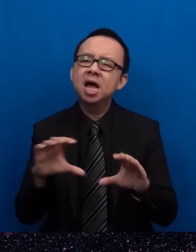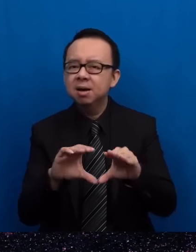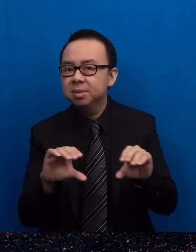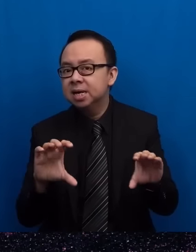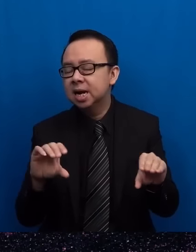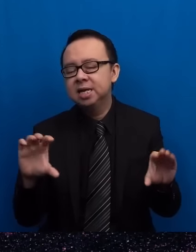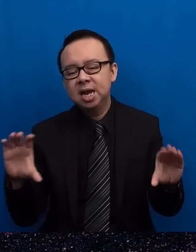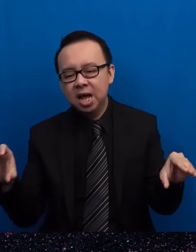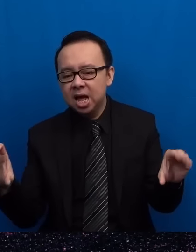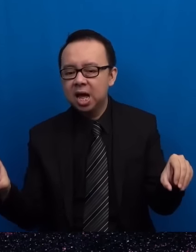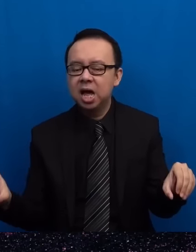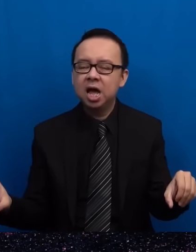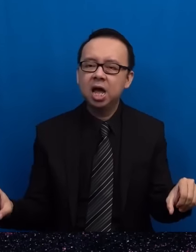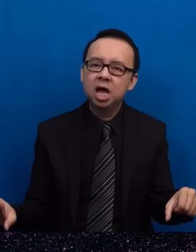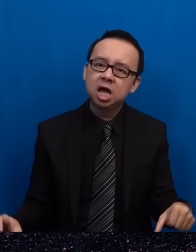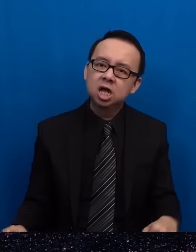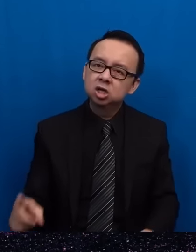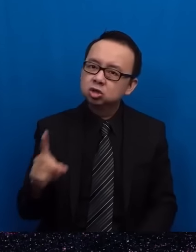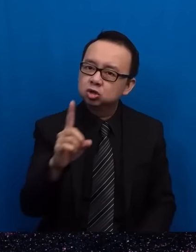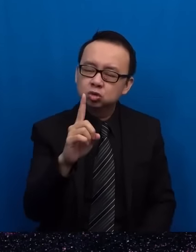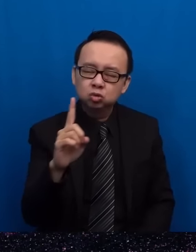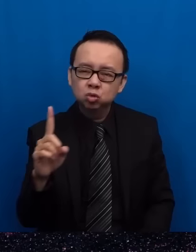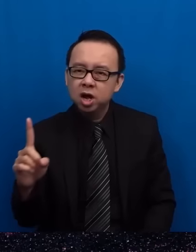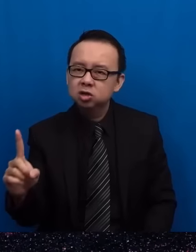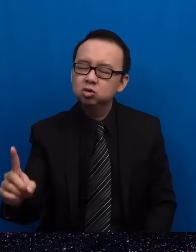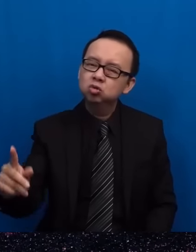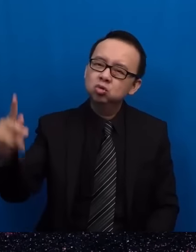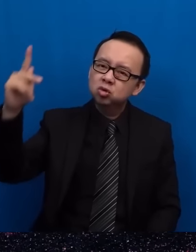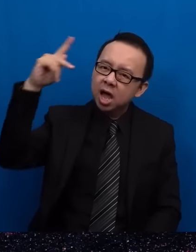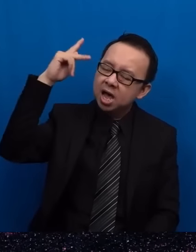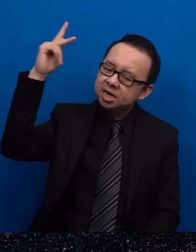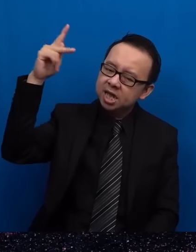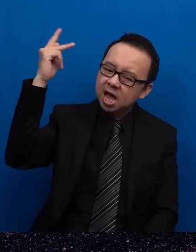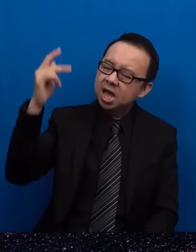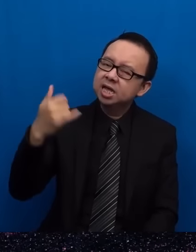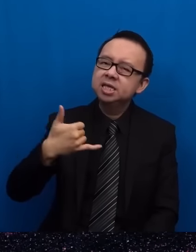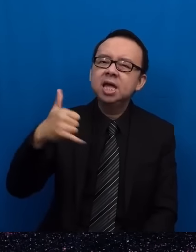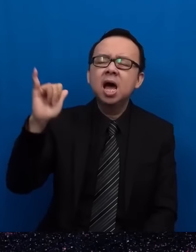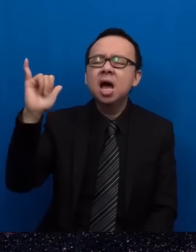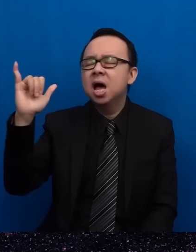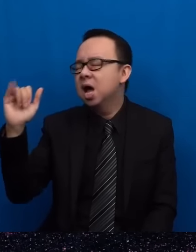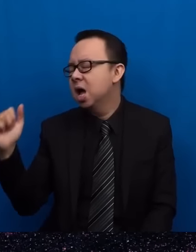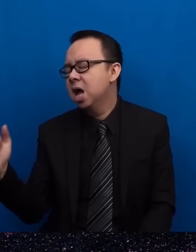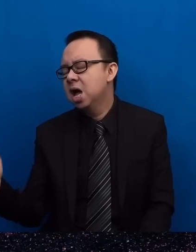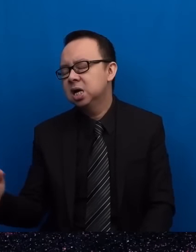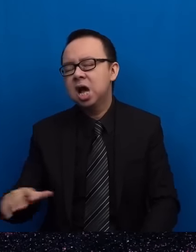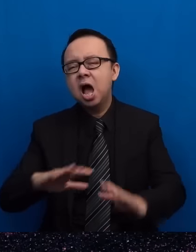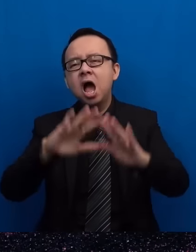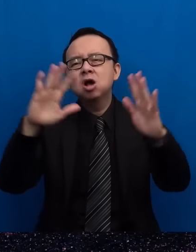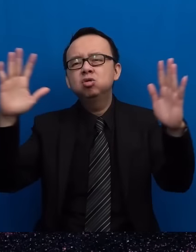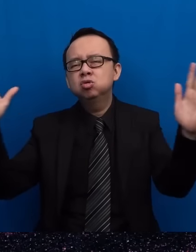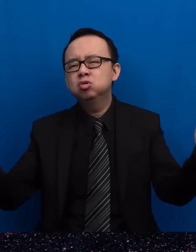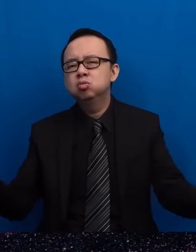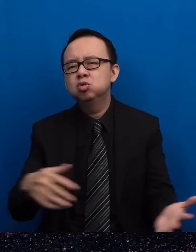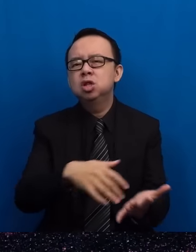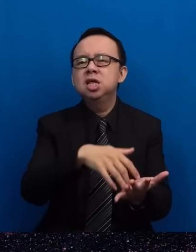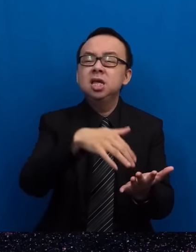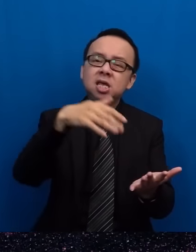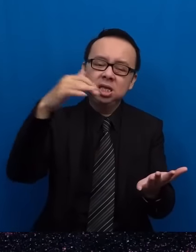sedang merendah. Suatu karya yang